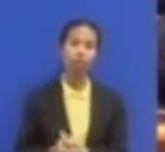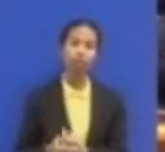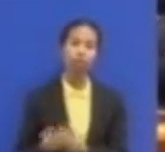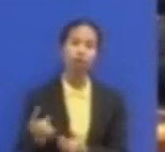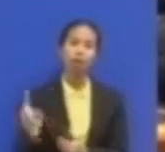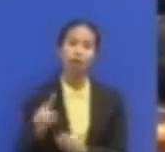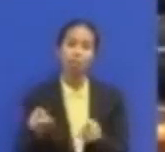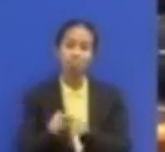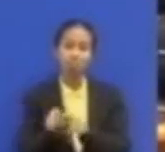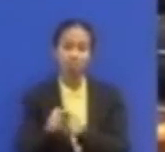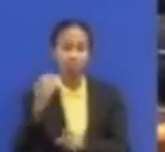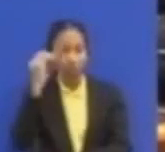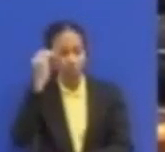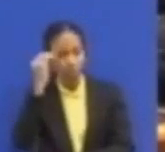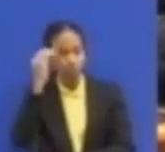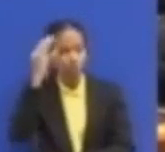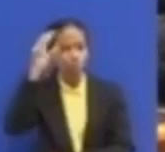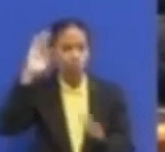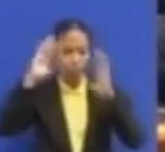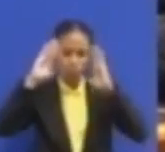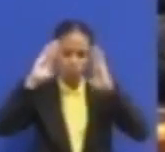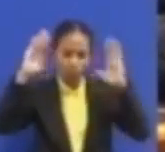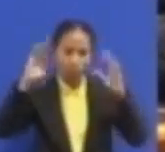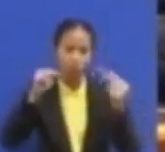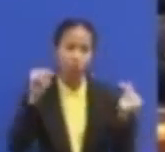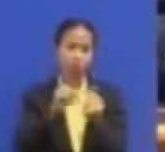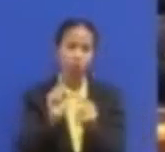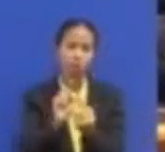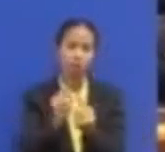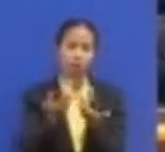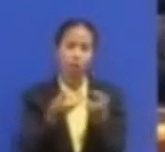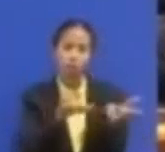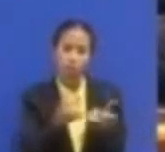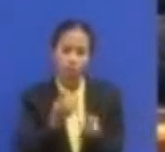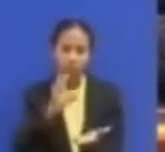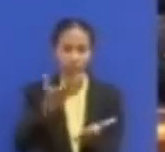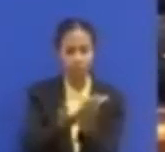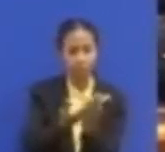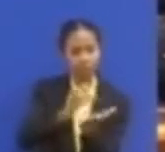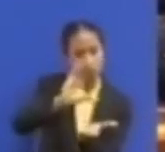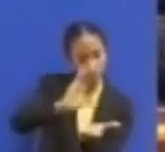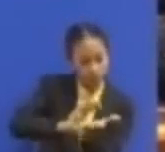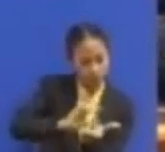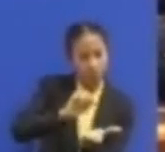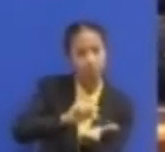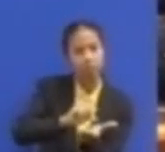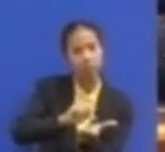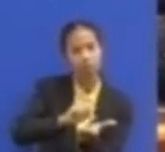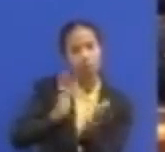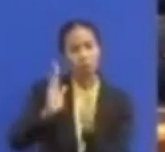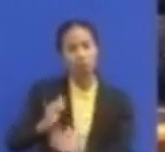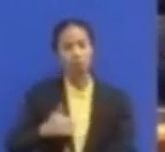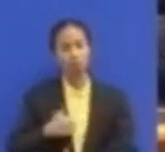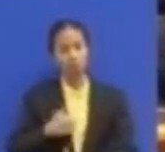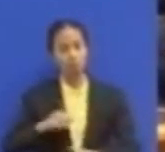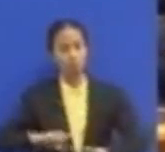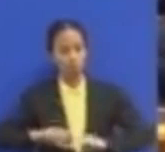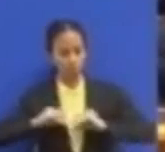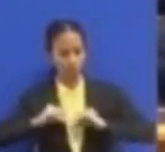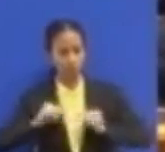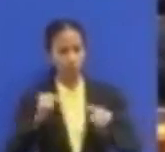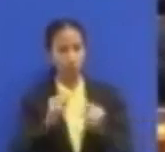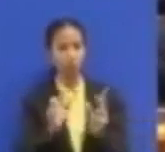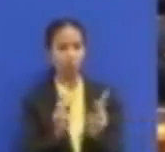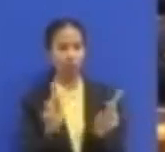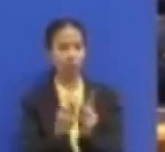รู้มีความเข้าใจนะคะเกี่ยวกับวิธีการงบประมาณจนได้รับความไว้วางใจให้เป็นคณะกรรมาธิการเกือบทุกครั้